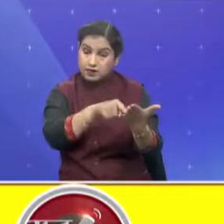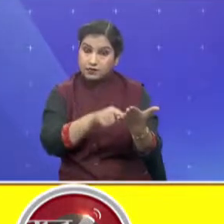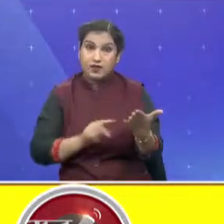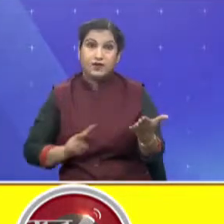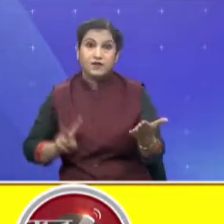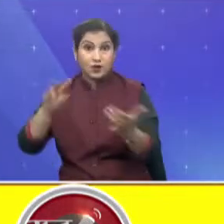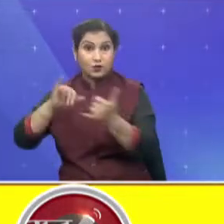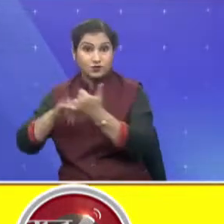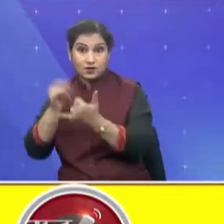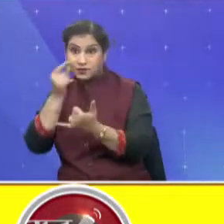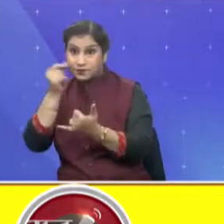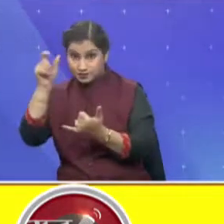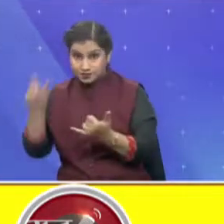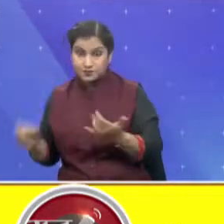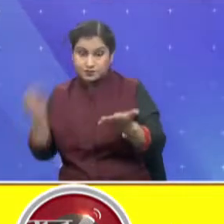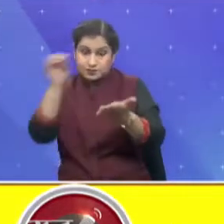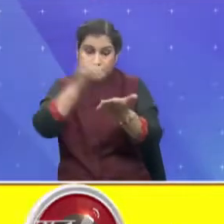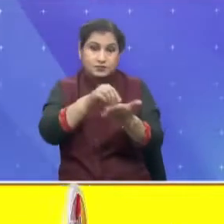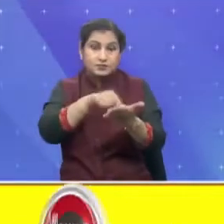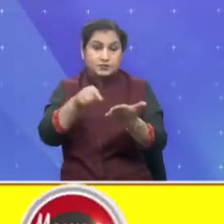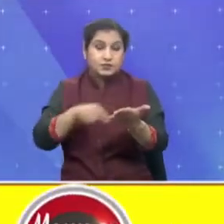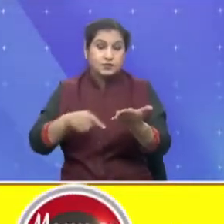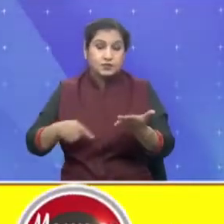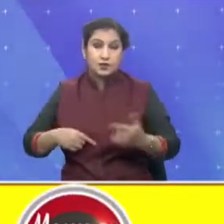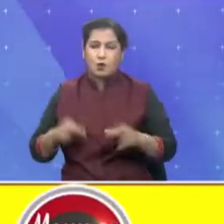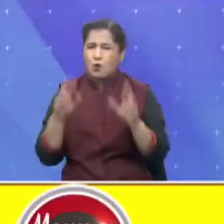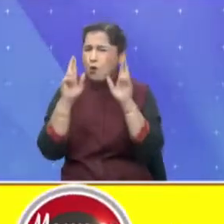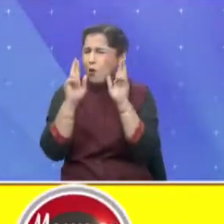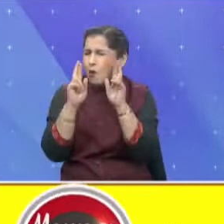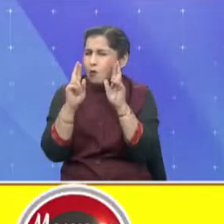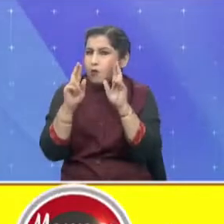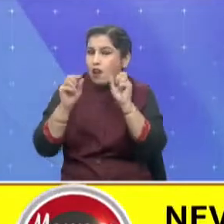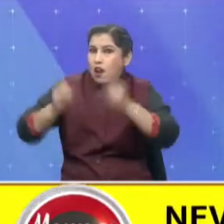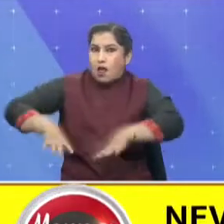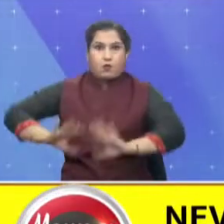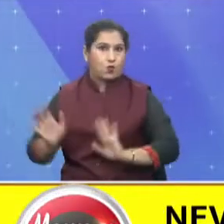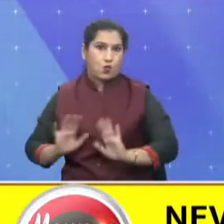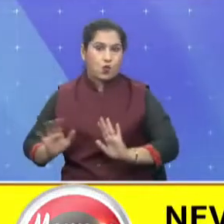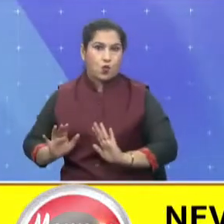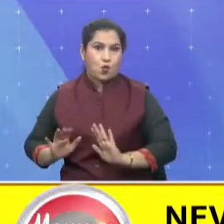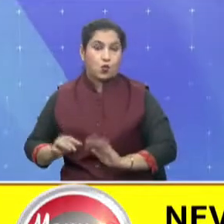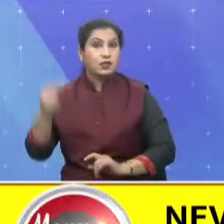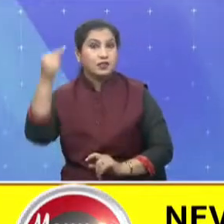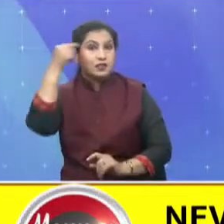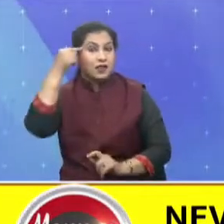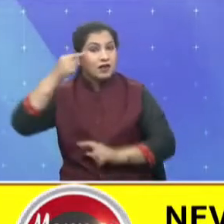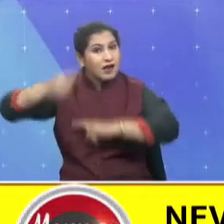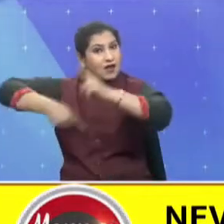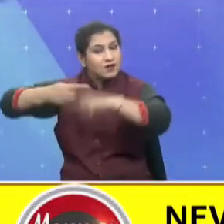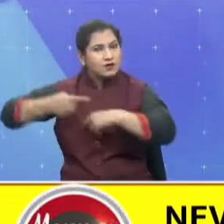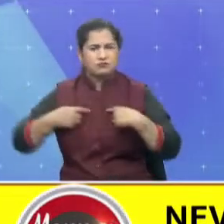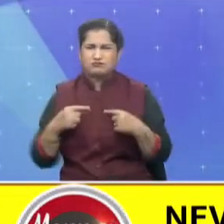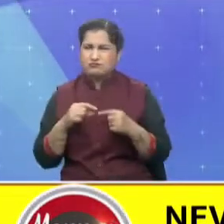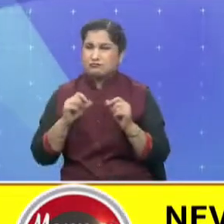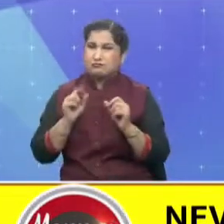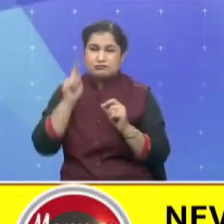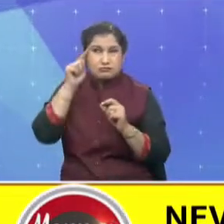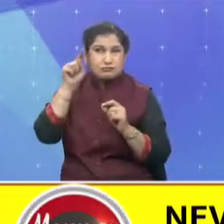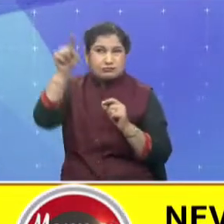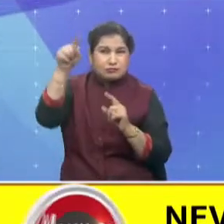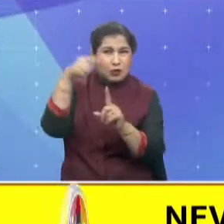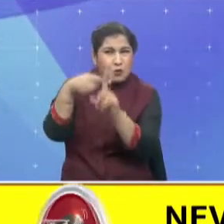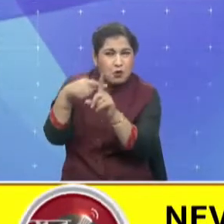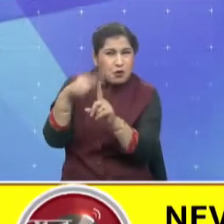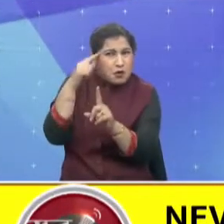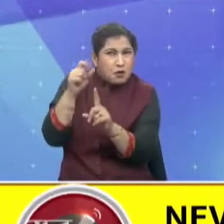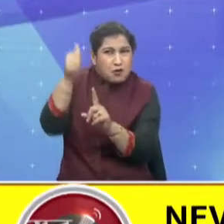सिंह ने लिखा है, नेवर लूज होप, नेवर थिंक that you cannot be good